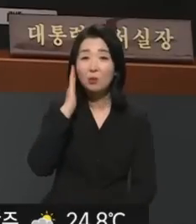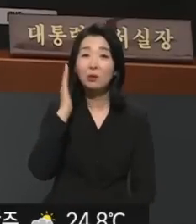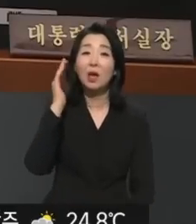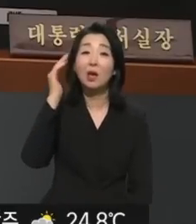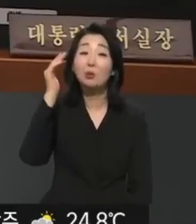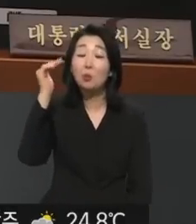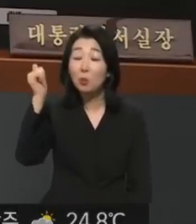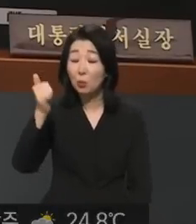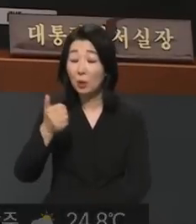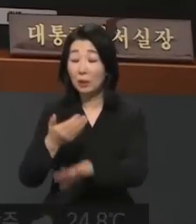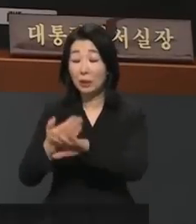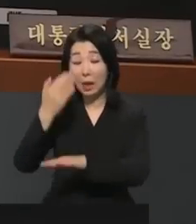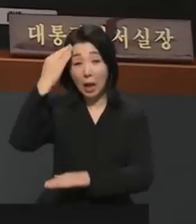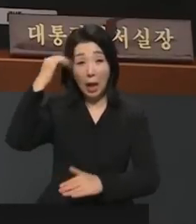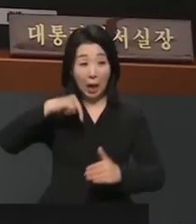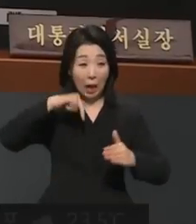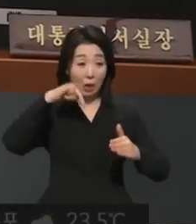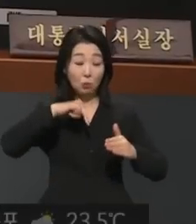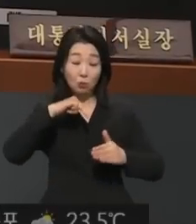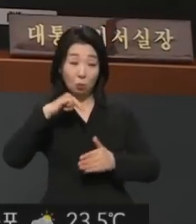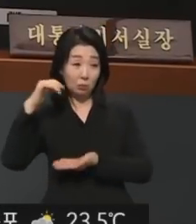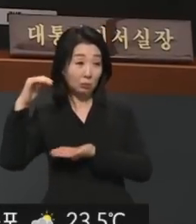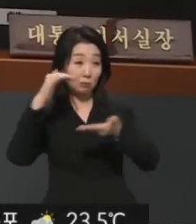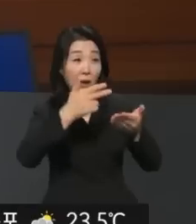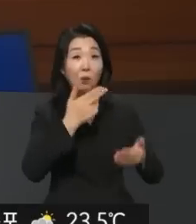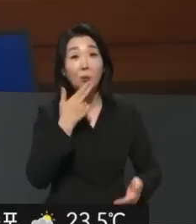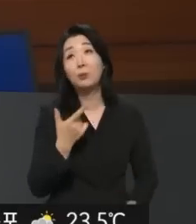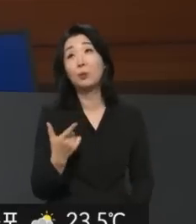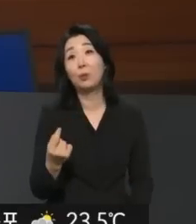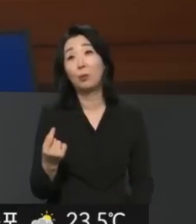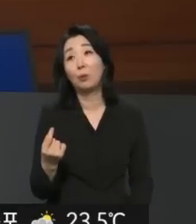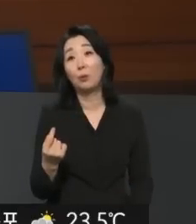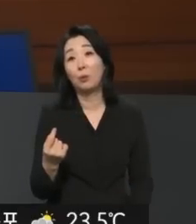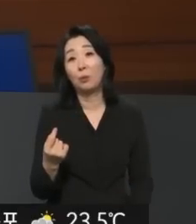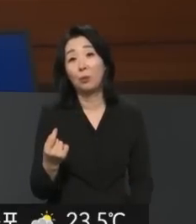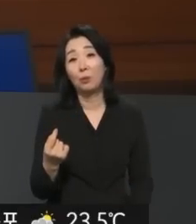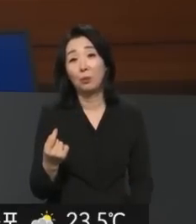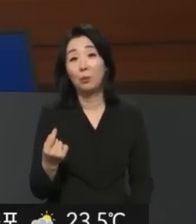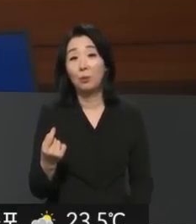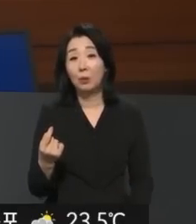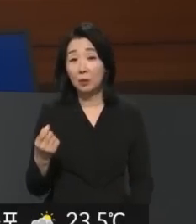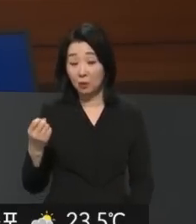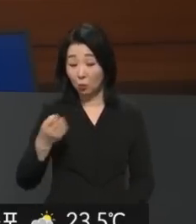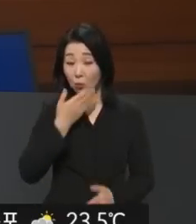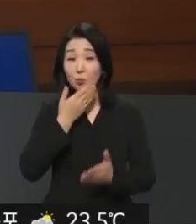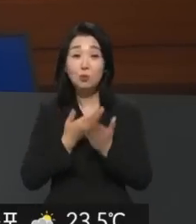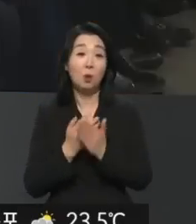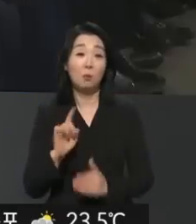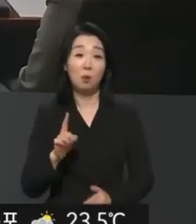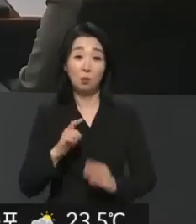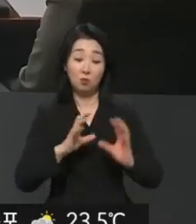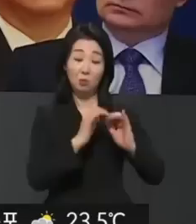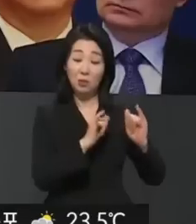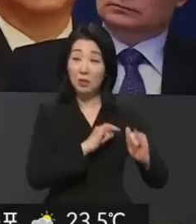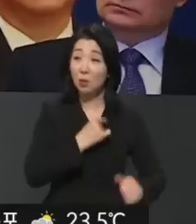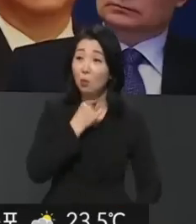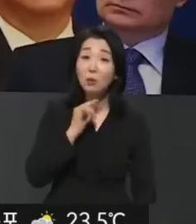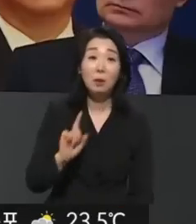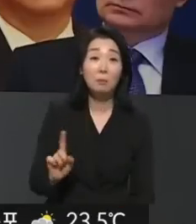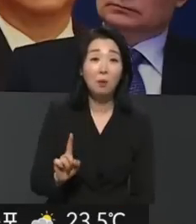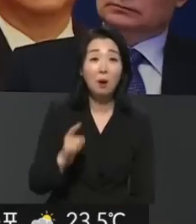대통령과는 달리 국내용 메시지를 하나 내지 않았다는 지적을 받아온 윤 대통령이죠. 그리고 이 시점에서 국민들이 가장 원하는